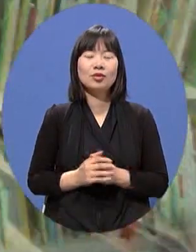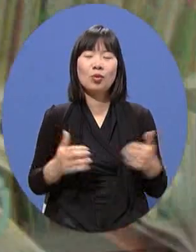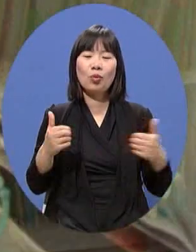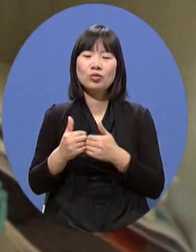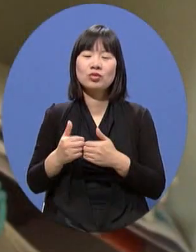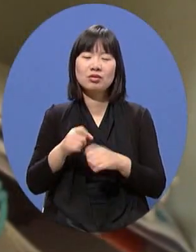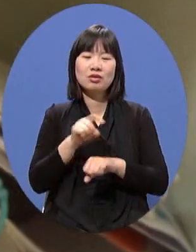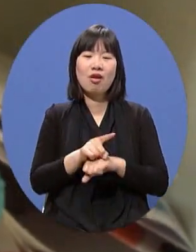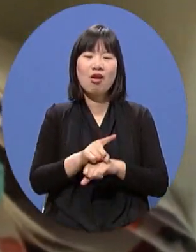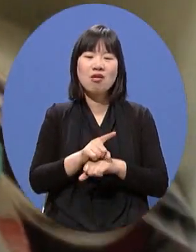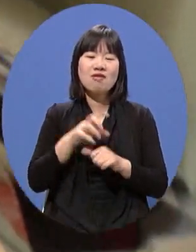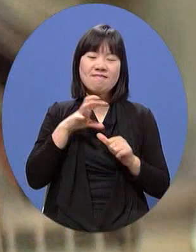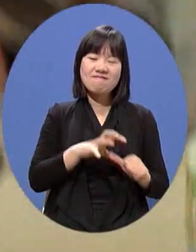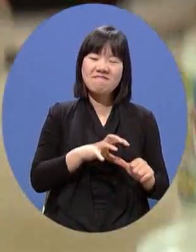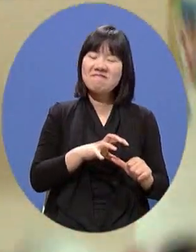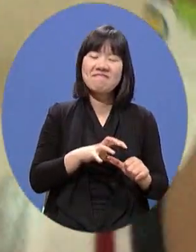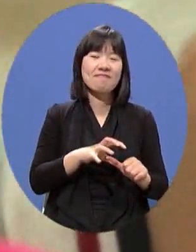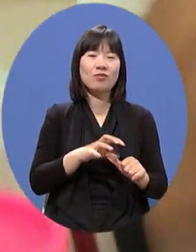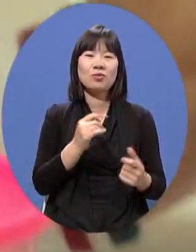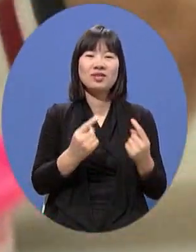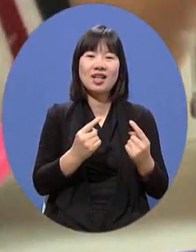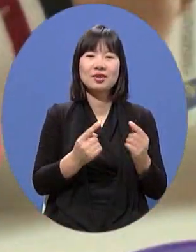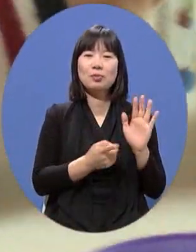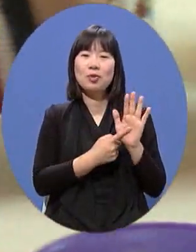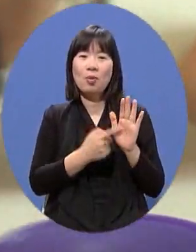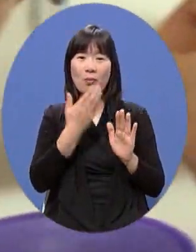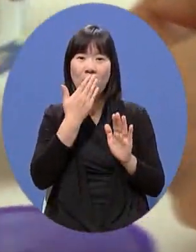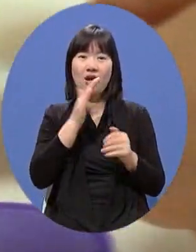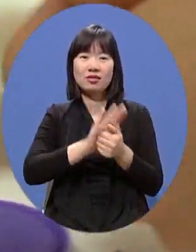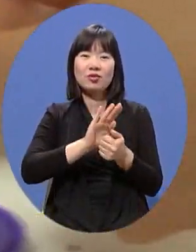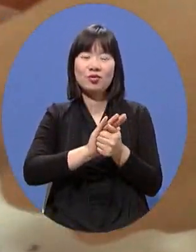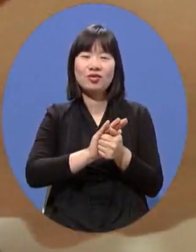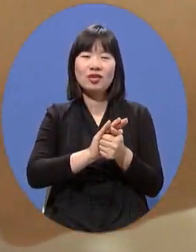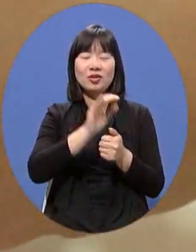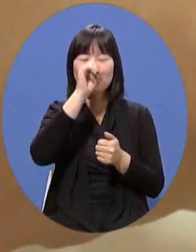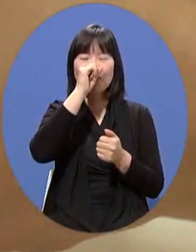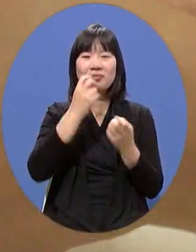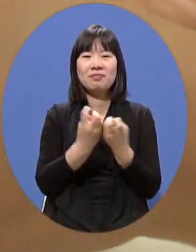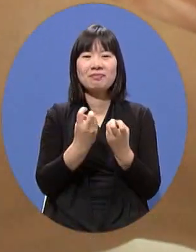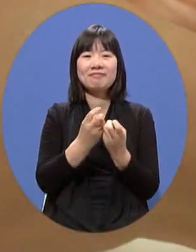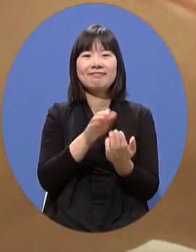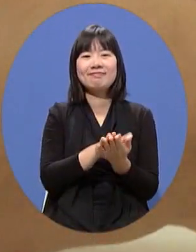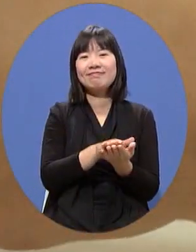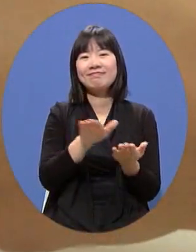공격적인 성향을 누르기보다는 표출할 수 있도록 도와주는 것이 좋은 방법입니다.